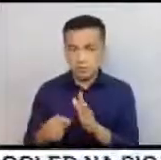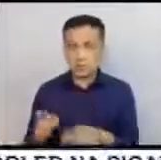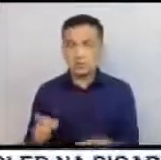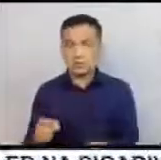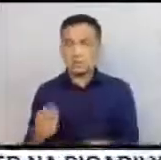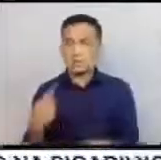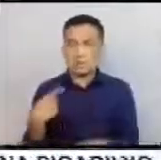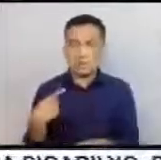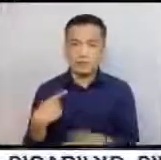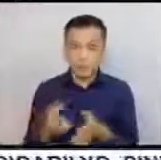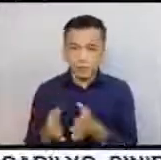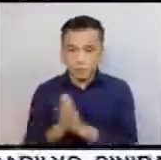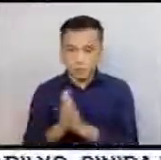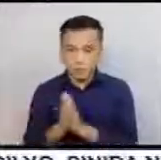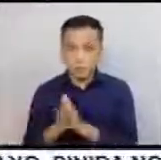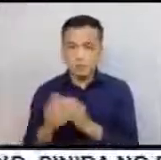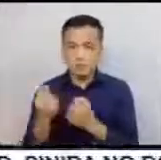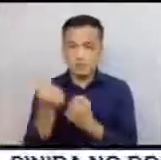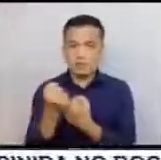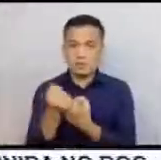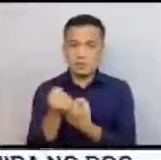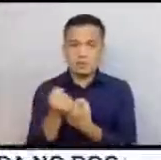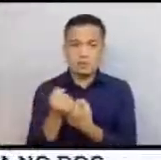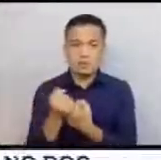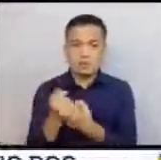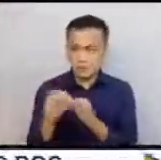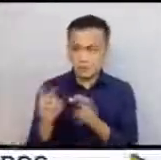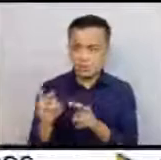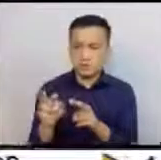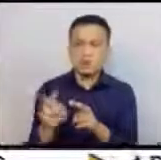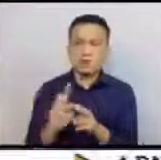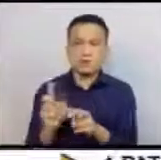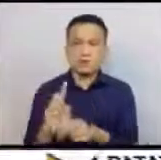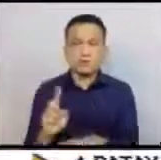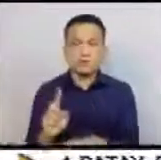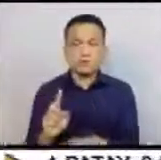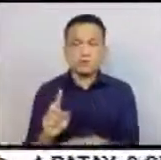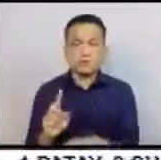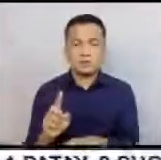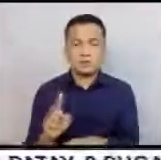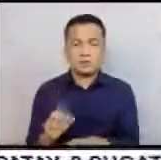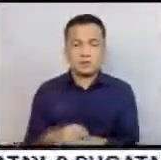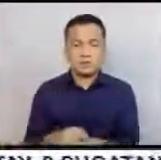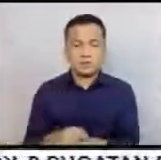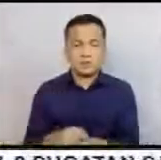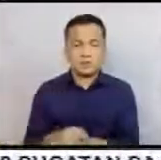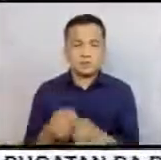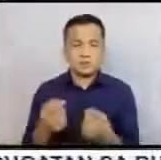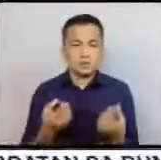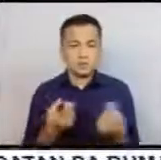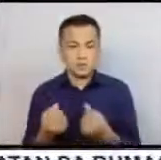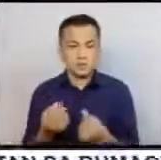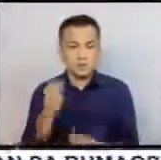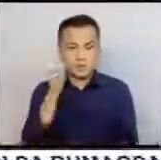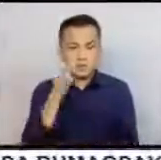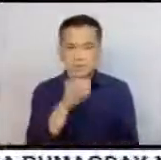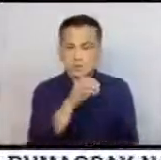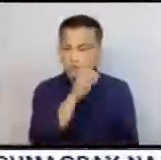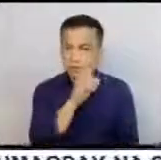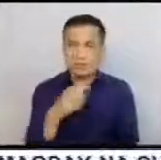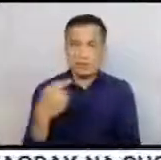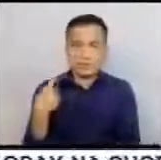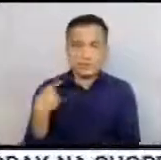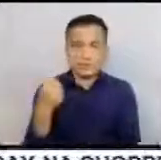sa kanyang mga supporters ay titingnan natin kung ano magiging panit ni Mayor Sara. Pero meron din siya mga iba pang private events,